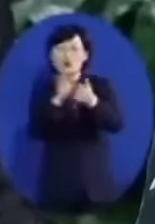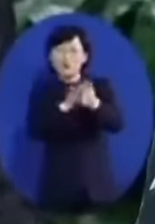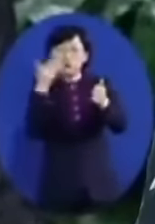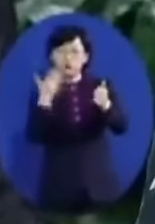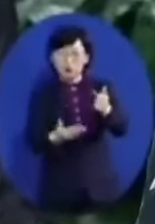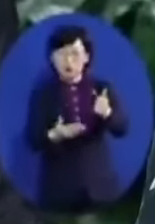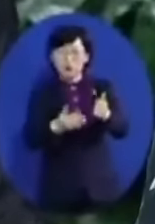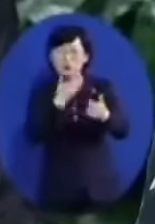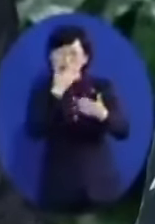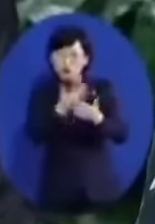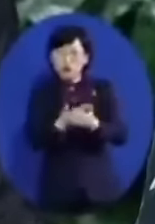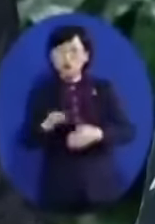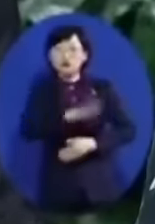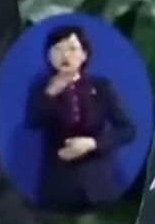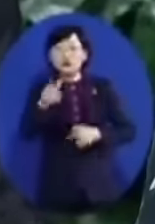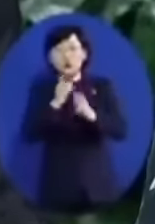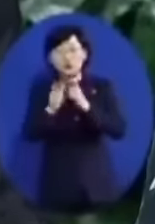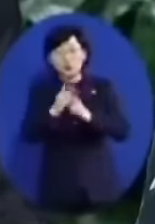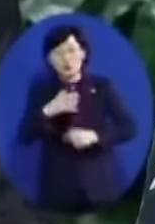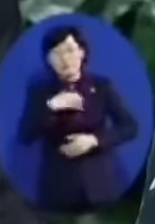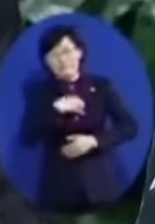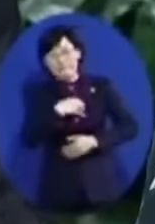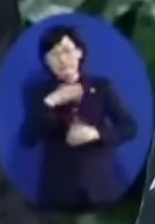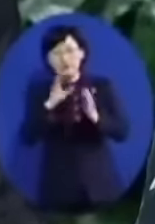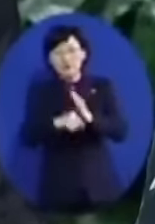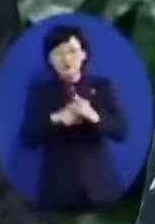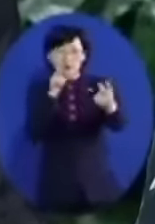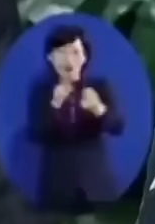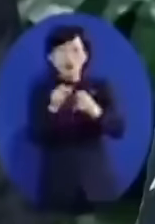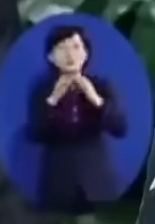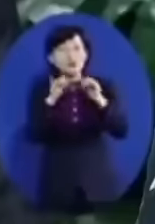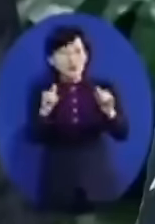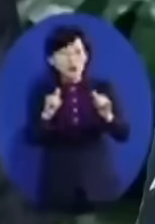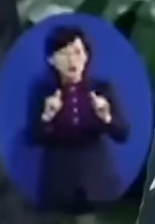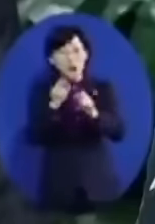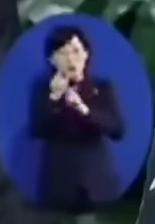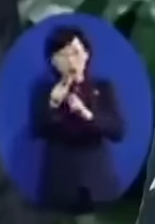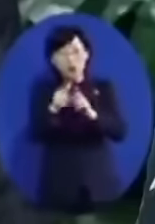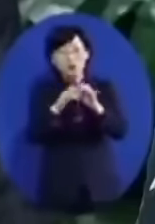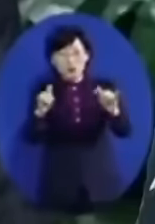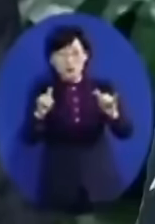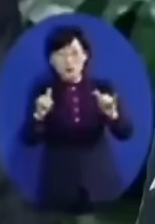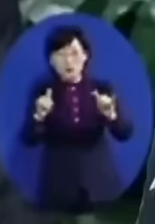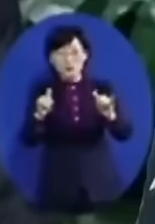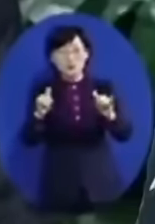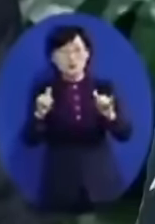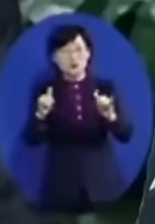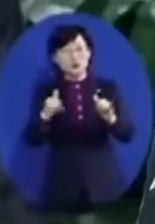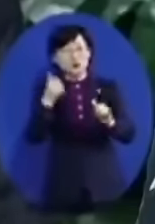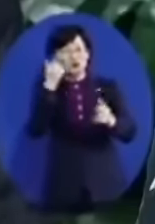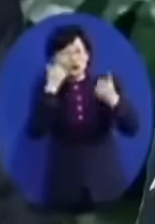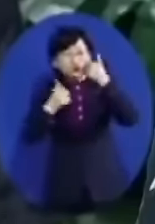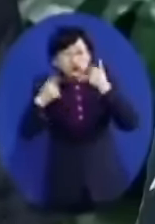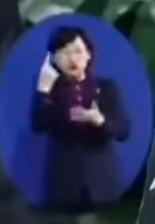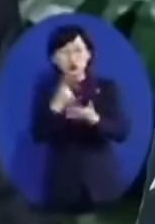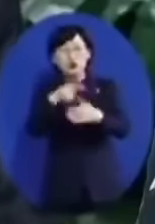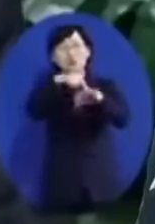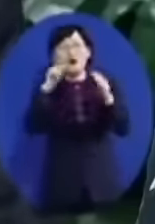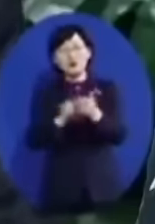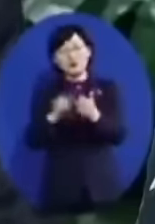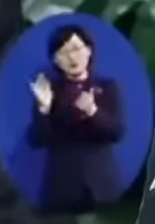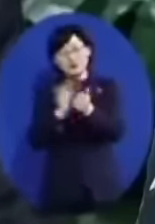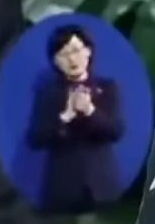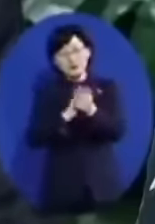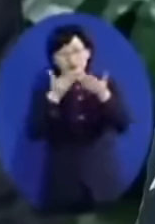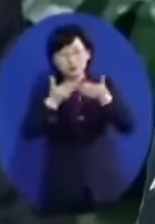우리가 고통스러워 괴로울 때 가까운 사람이나 먼 사람이나 와서 마음을 어루만져 주는